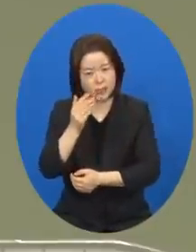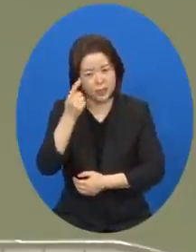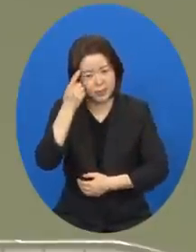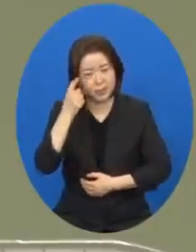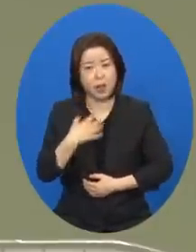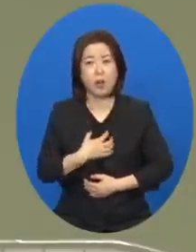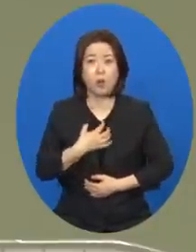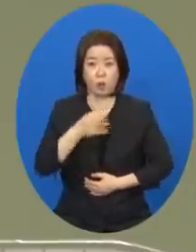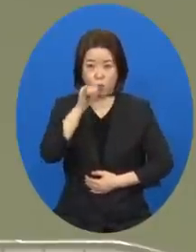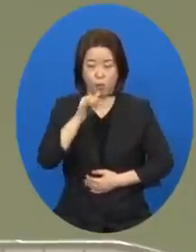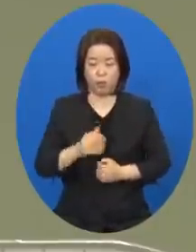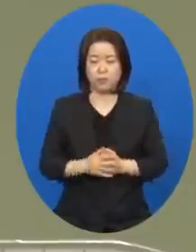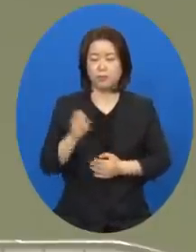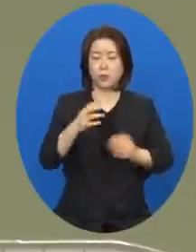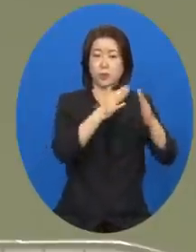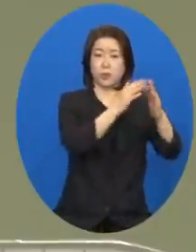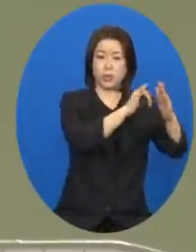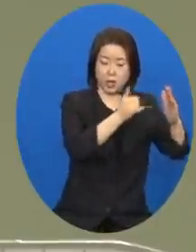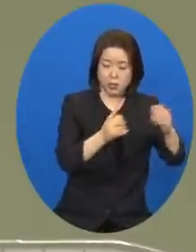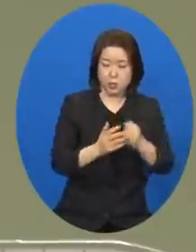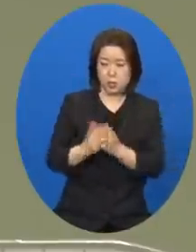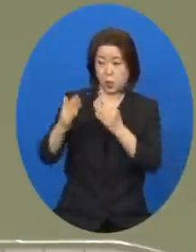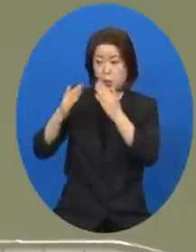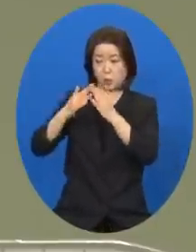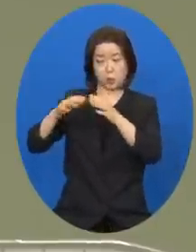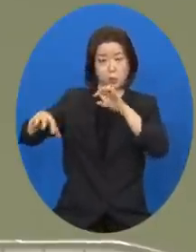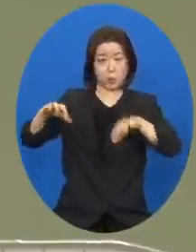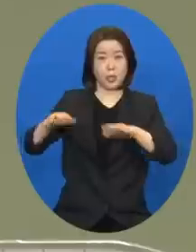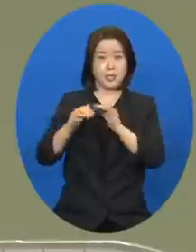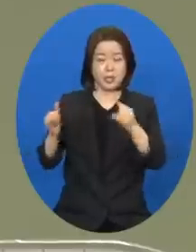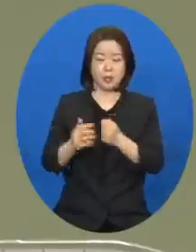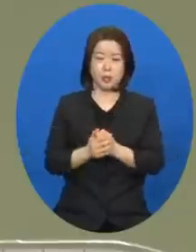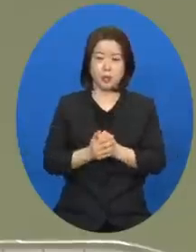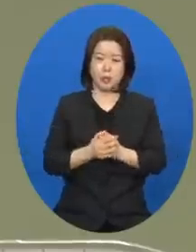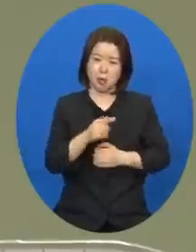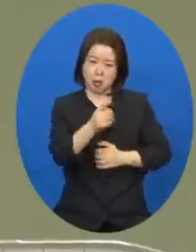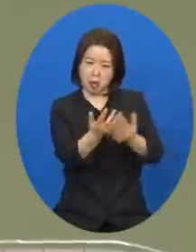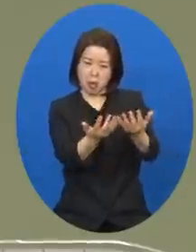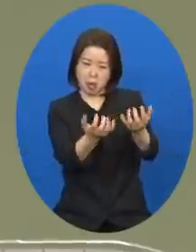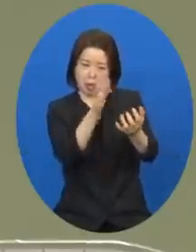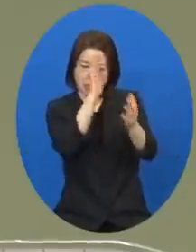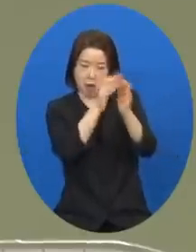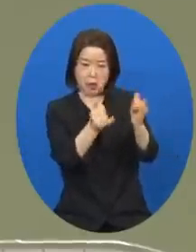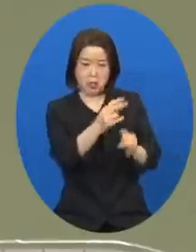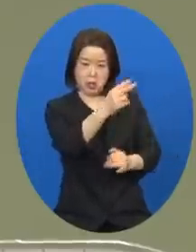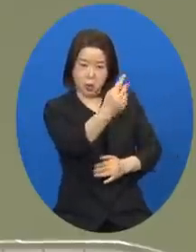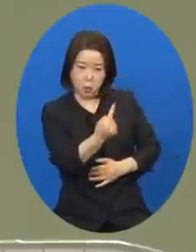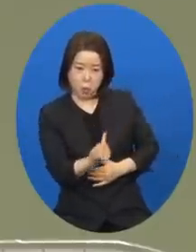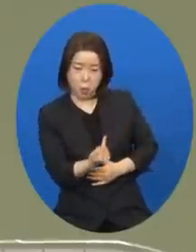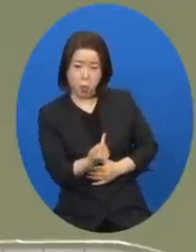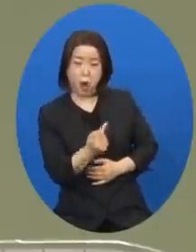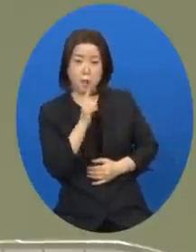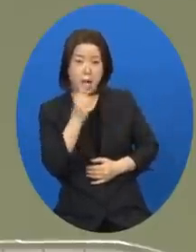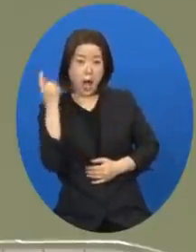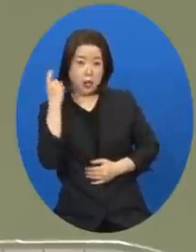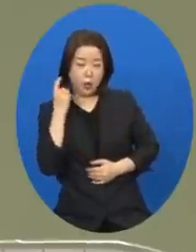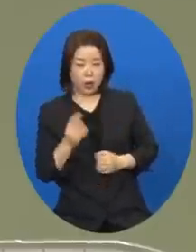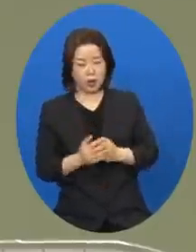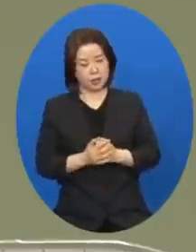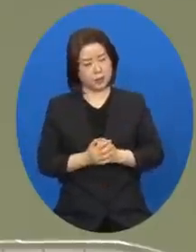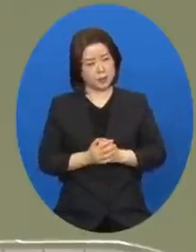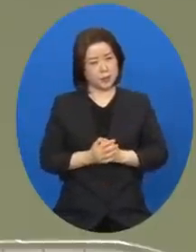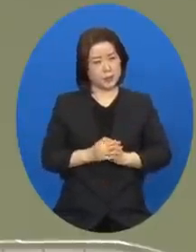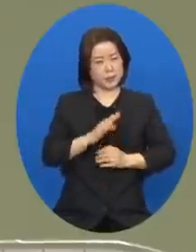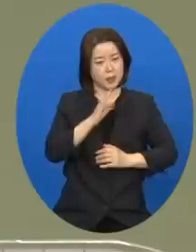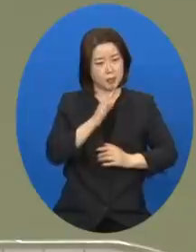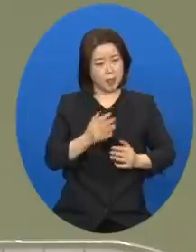가족들도 또 동네 이웃들도 이 나환자였던 사람이 이제 돌아온다는데 이거 그냥